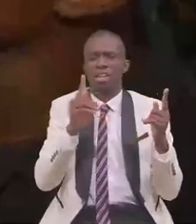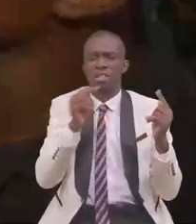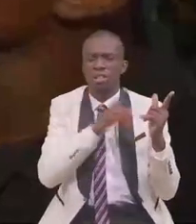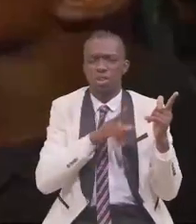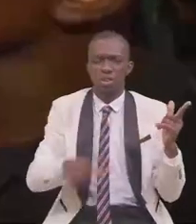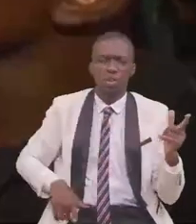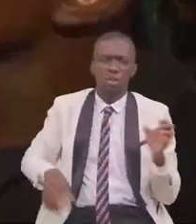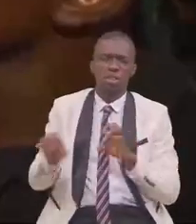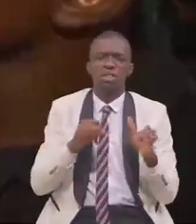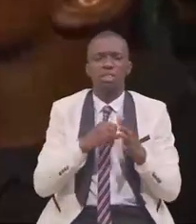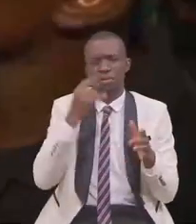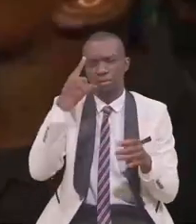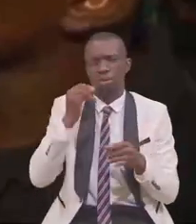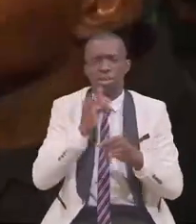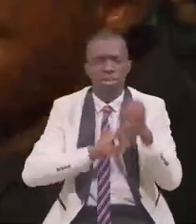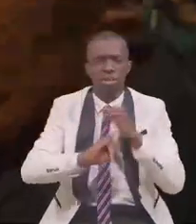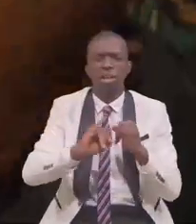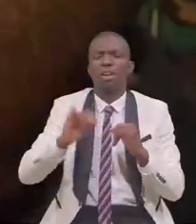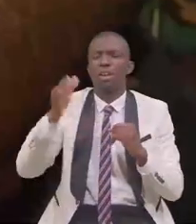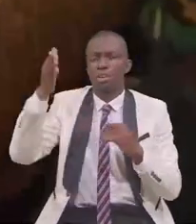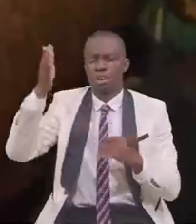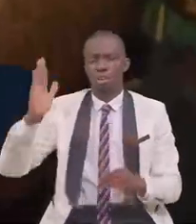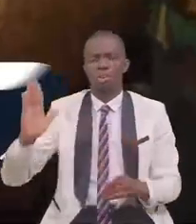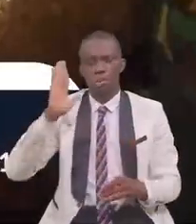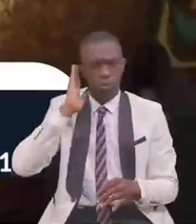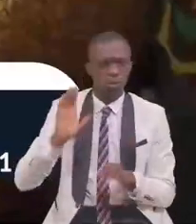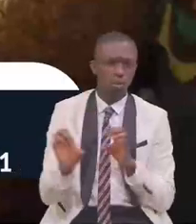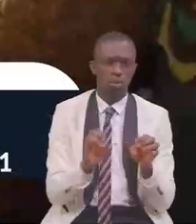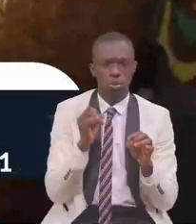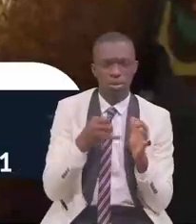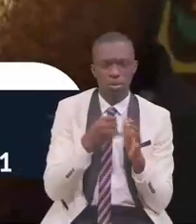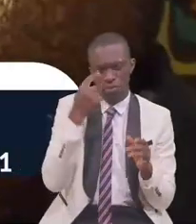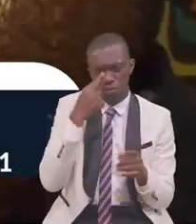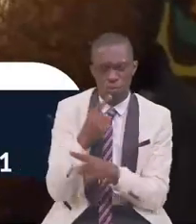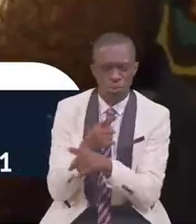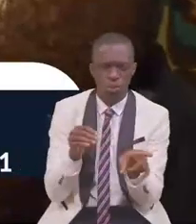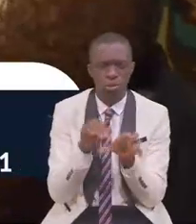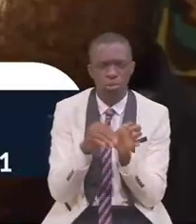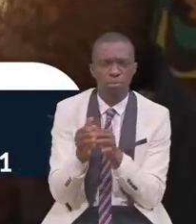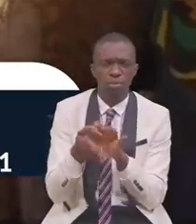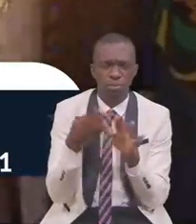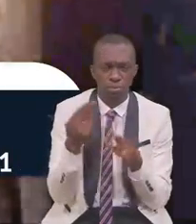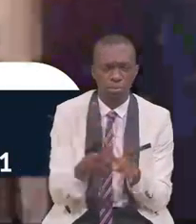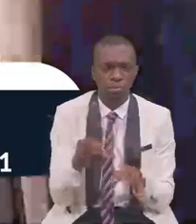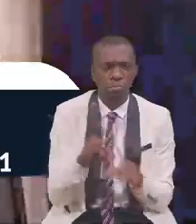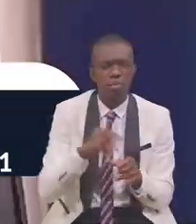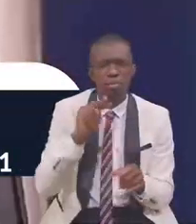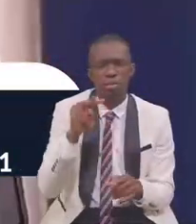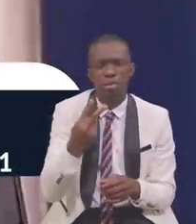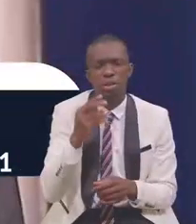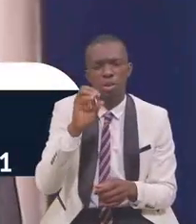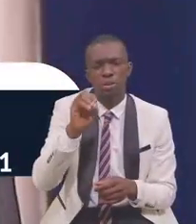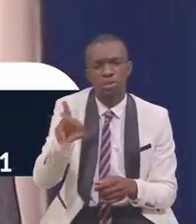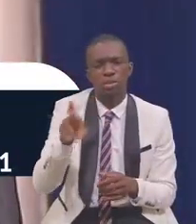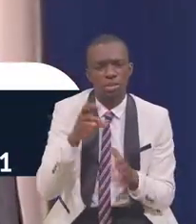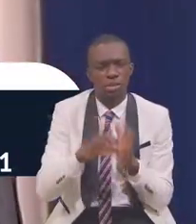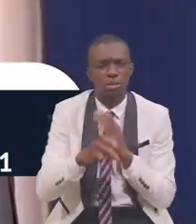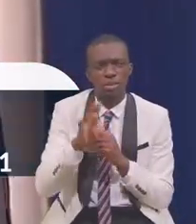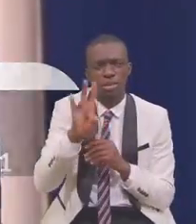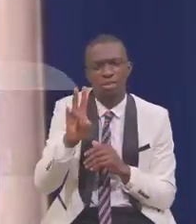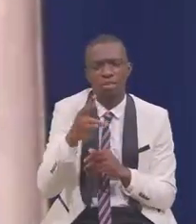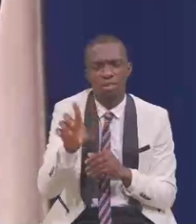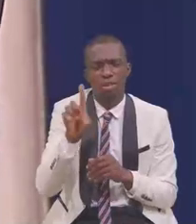quelque chose de plus. Le Seigneur l'a fait pour lui et le fera pour vous. Deuxième, Corinthiens 7, la préparation qu'il